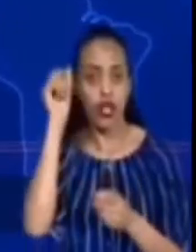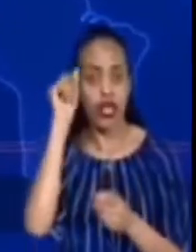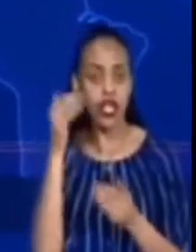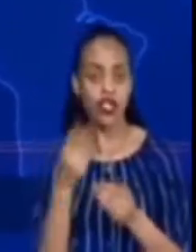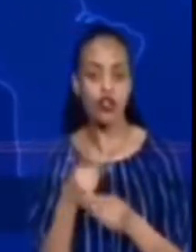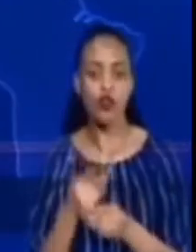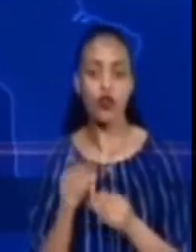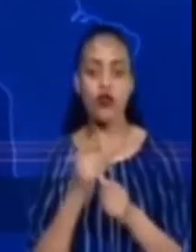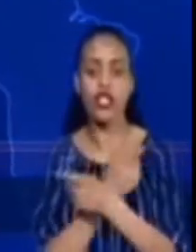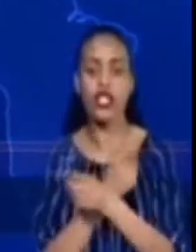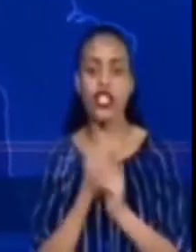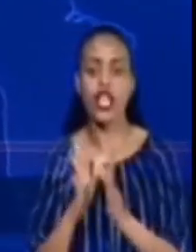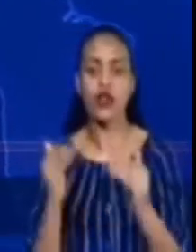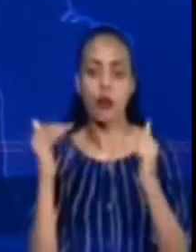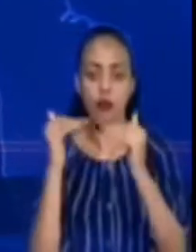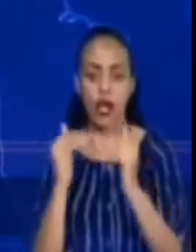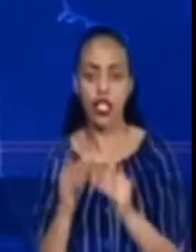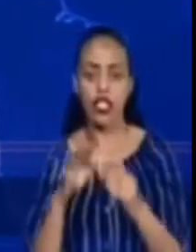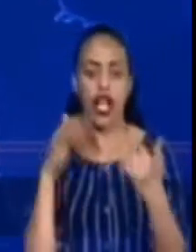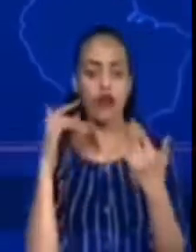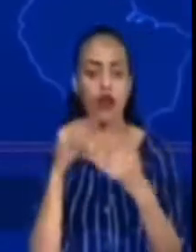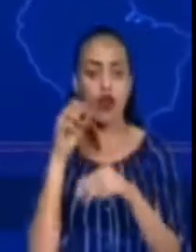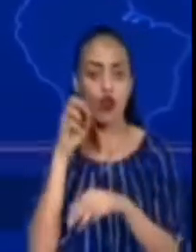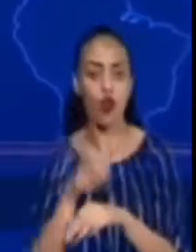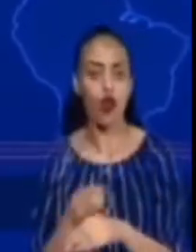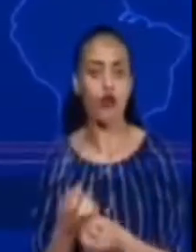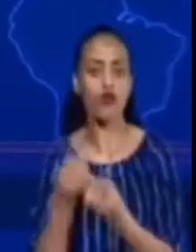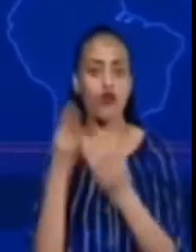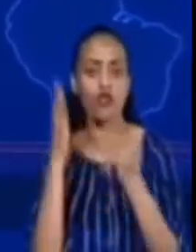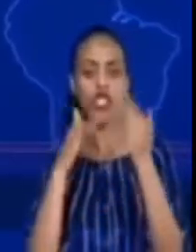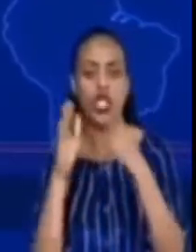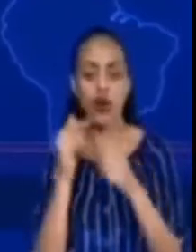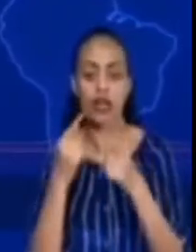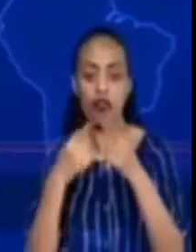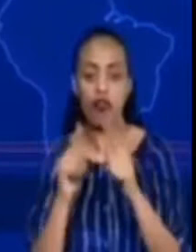ኡስታዝ አይናገርም የሚገርማችሁ ነገር